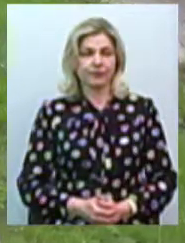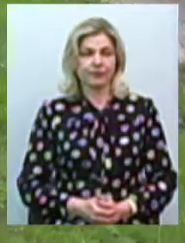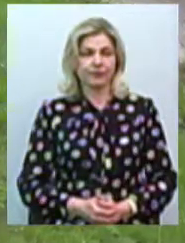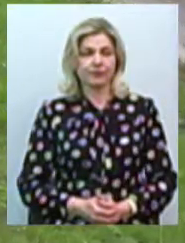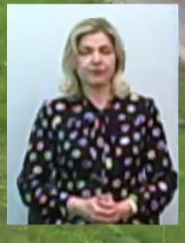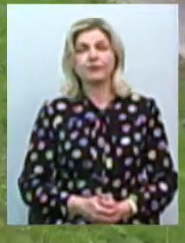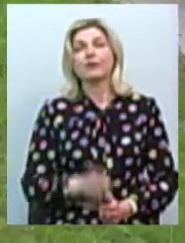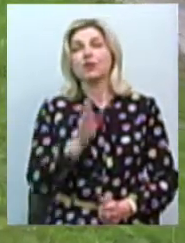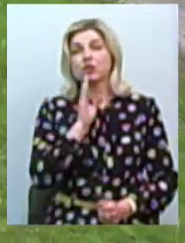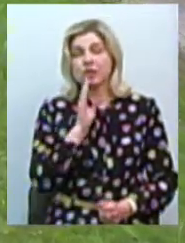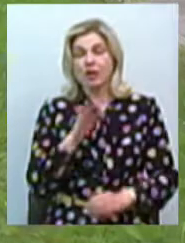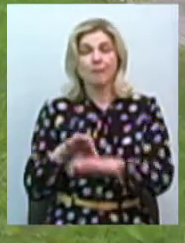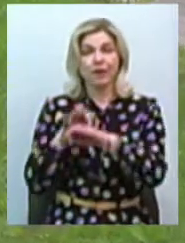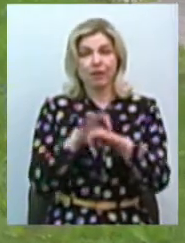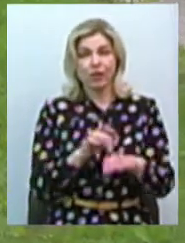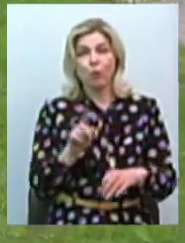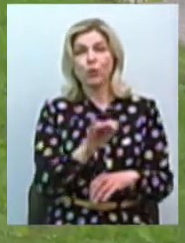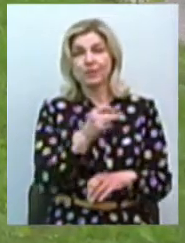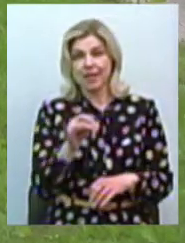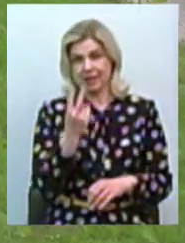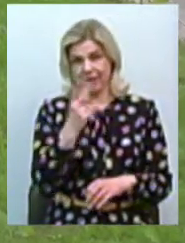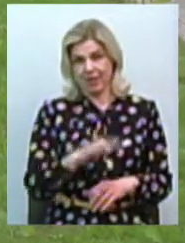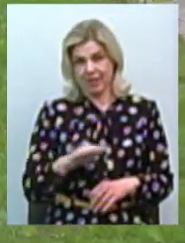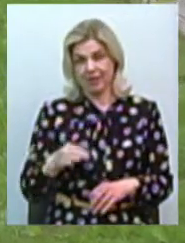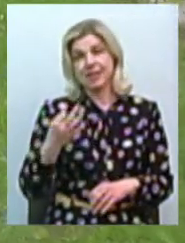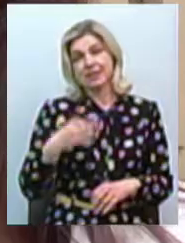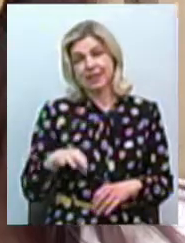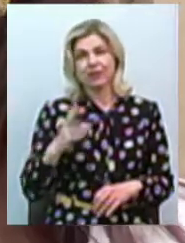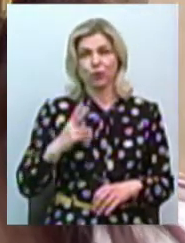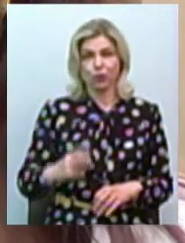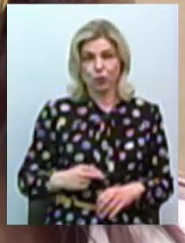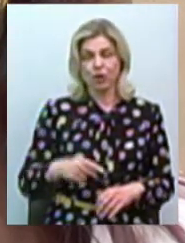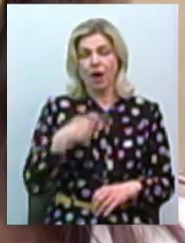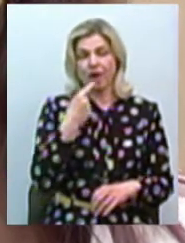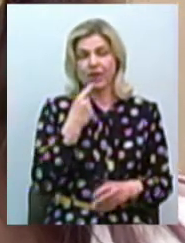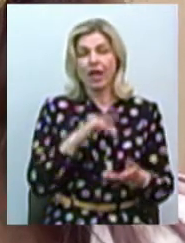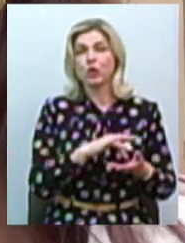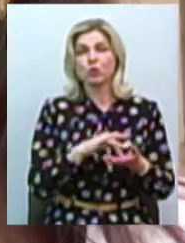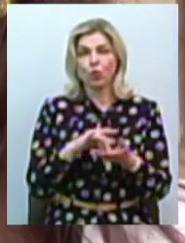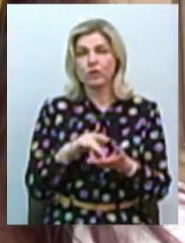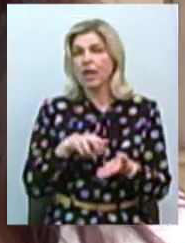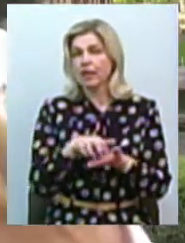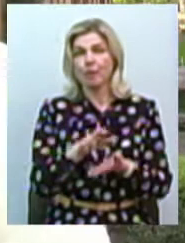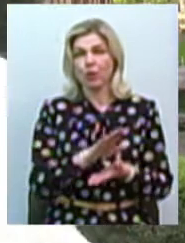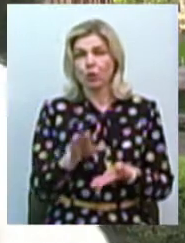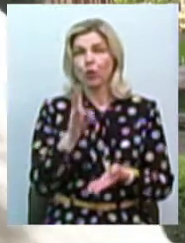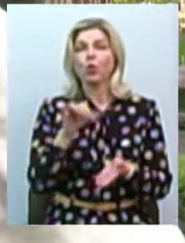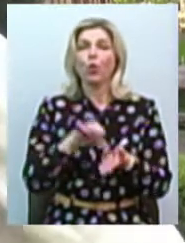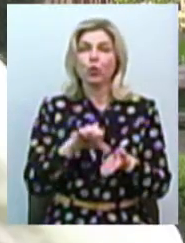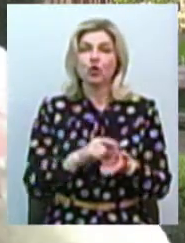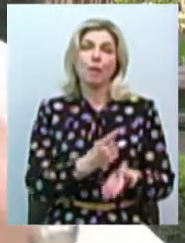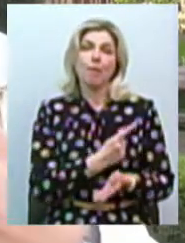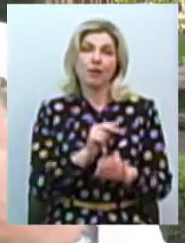Ольга Корженевська привела до музею двох своїх дітей – сина і доньку. Говорить, на екскурсію не підуть, але участь у